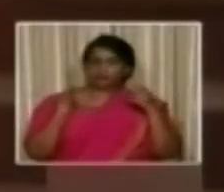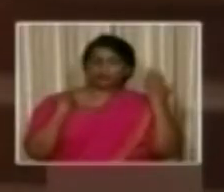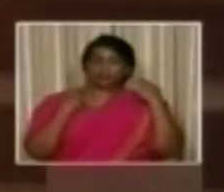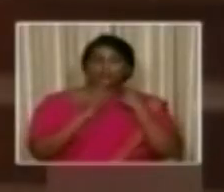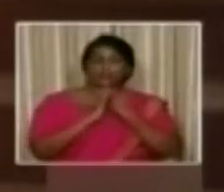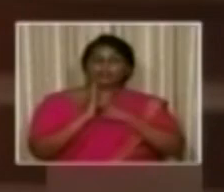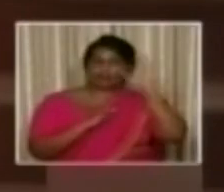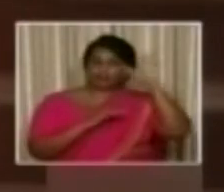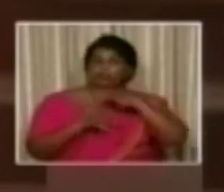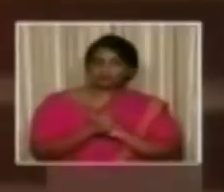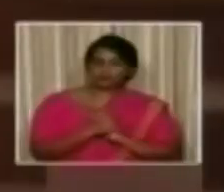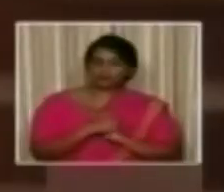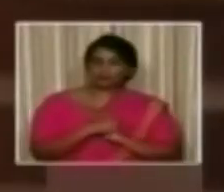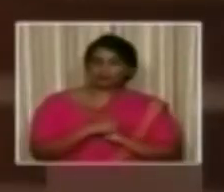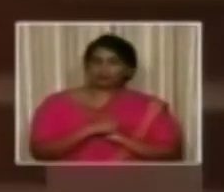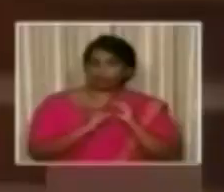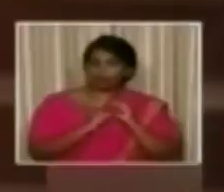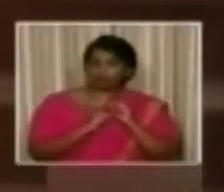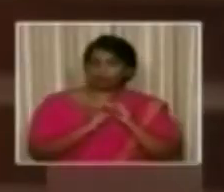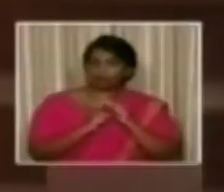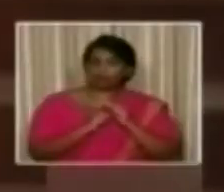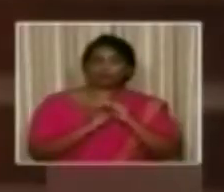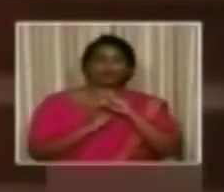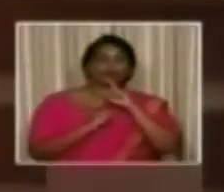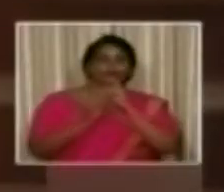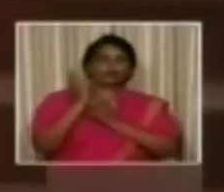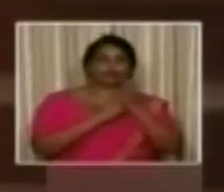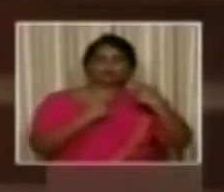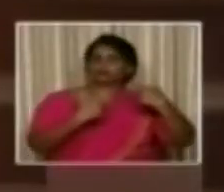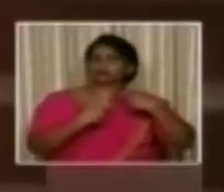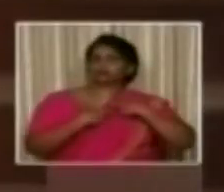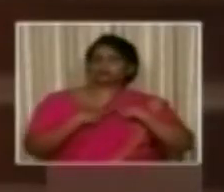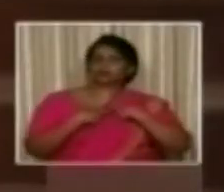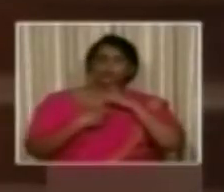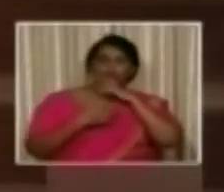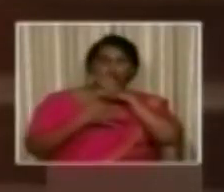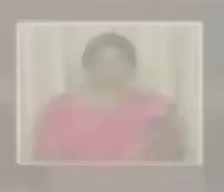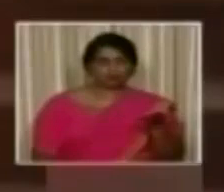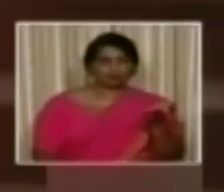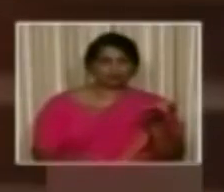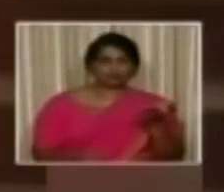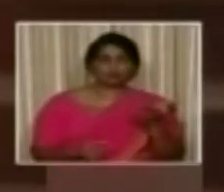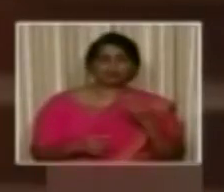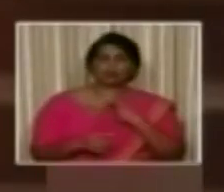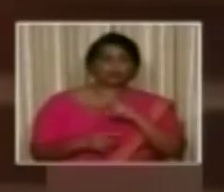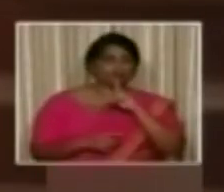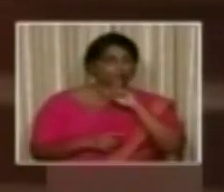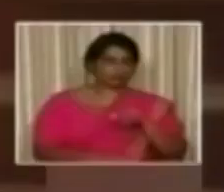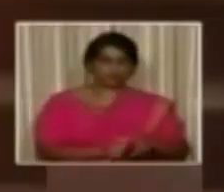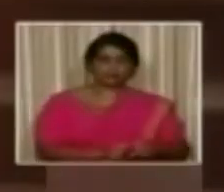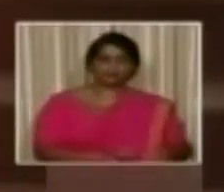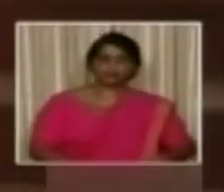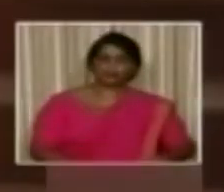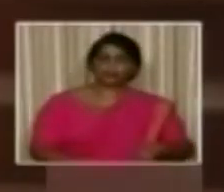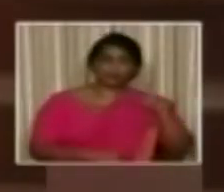கூறியிருந்தோம். எனினும் நீதிமன்றத்திற்கு சென்று தப்புலடி லிவேரா தன்னிடம் வாக்குமூலம் பெறுவதை தடுப்பதற்கான உத்தரவை வழங்குமாறு கோரியிருந்தார். உயிர்த்த